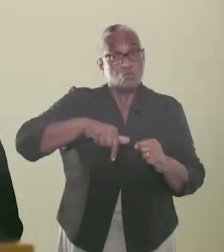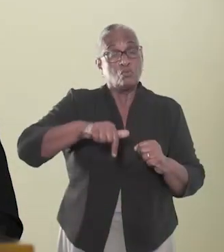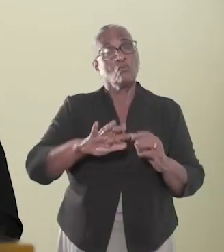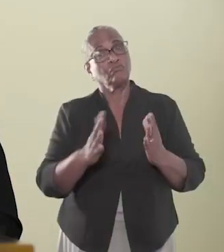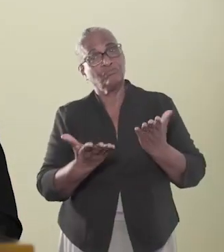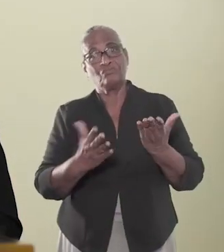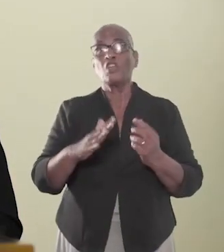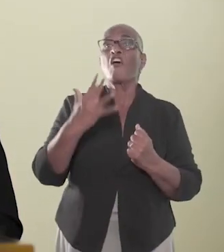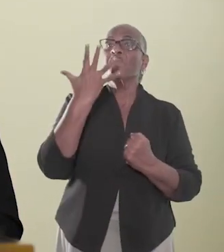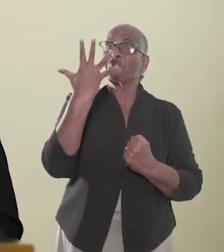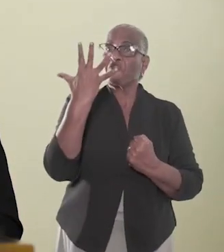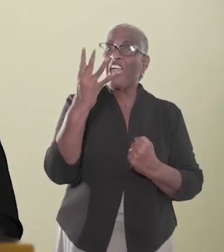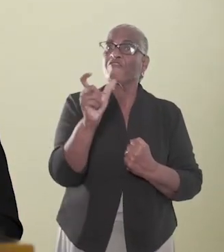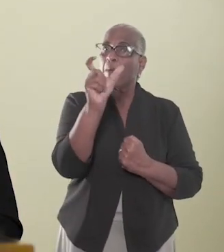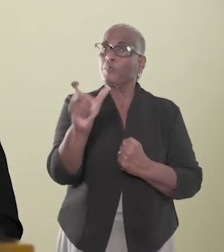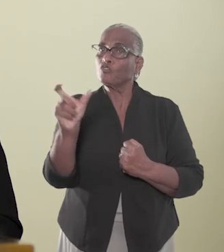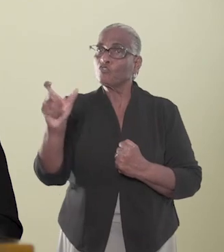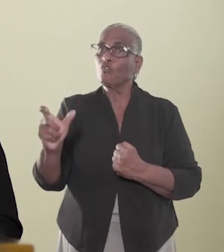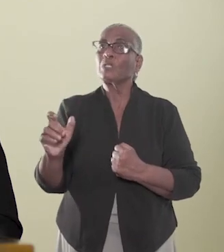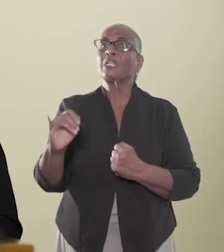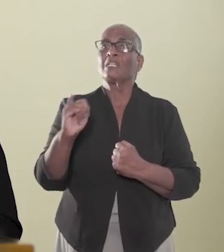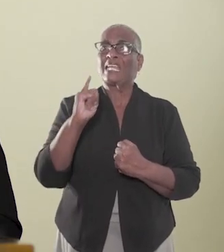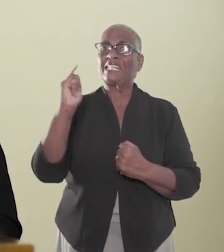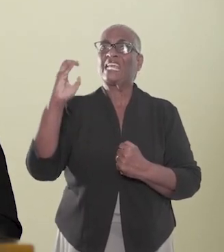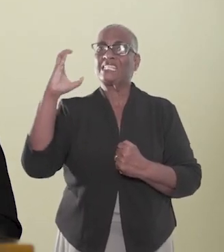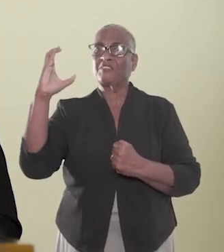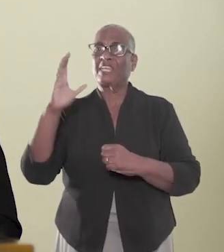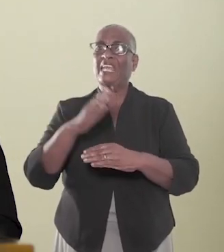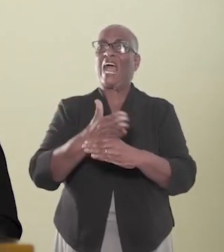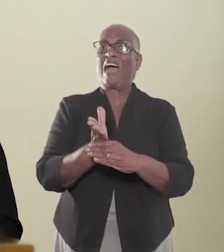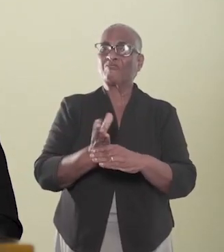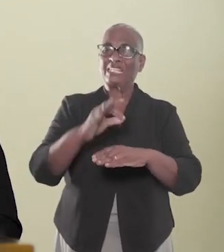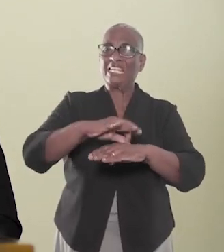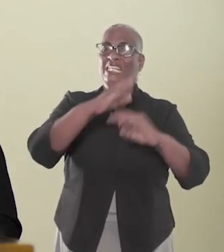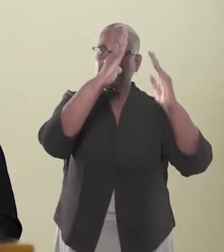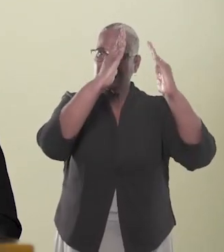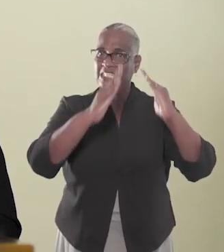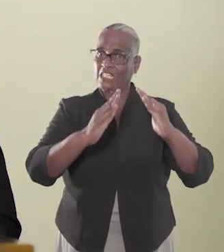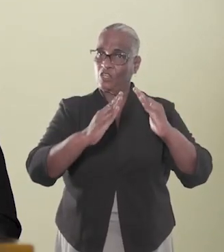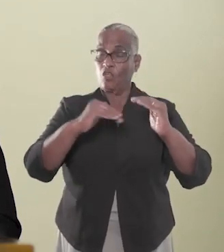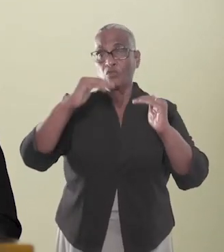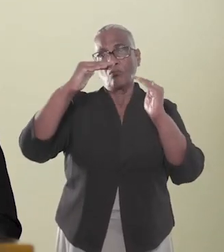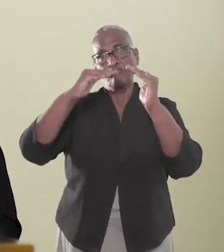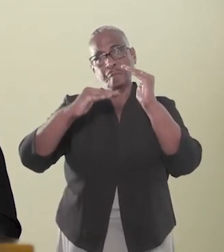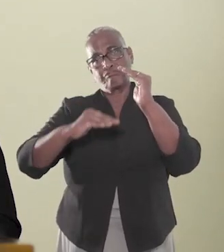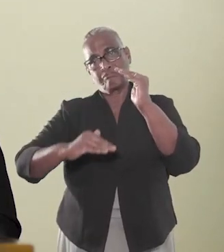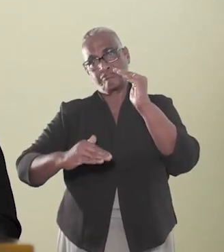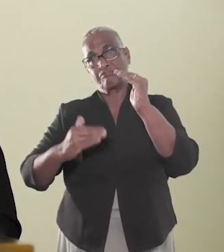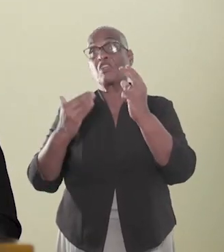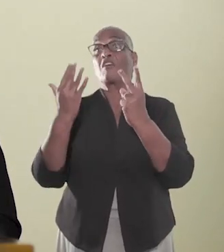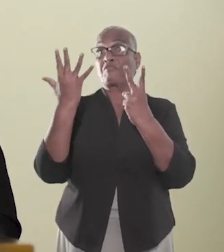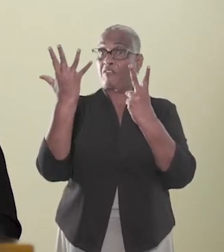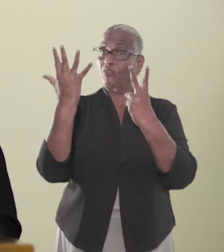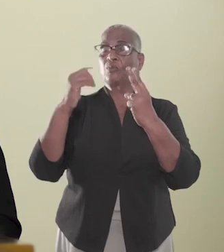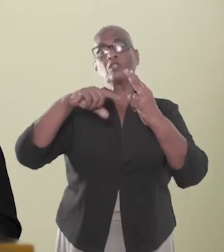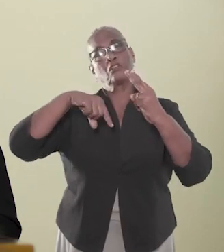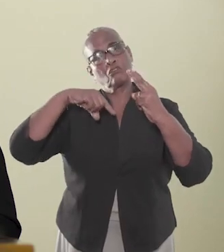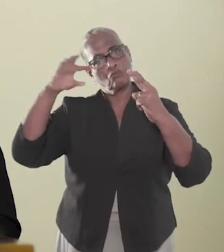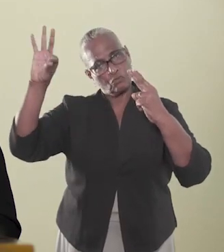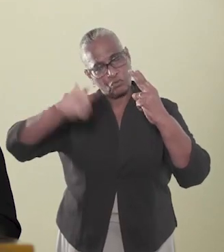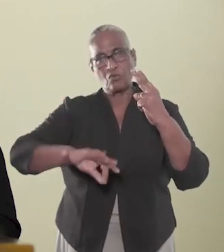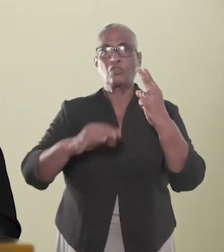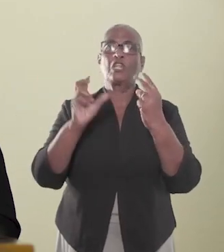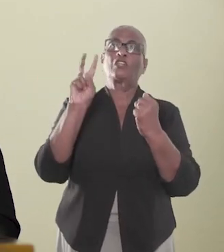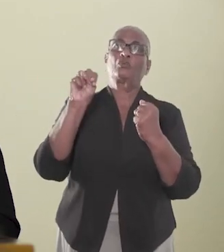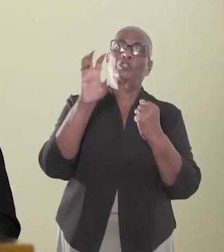Momenteel liggen er namelijk vijf personen in de intensive care. Het is een daling van 25 naar 20% vergelijken